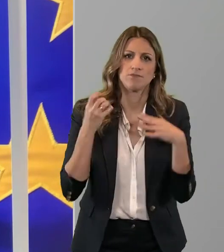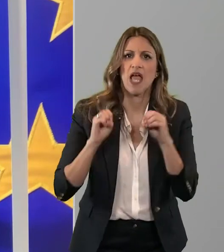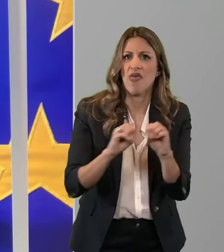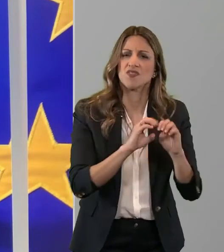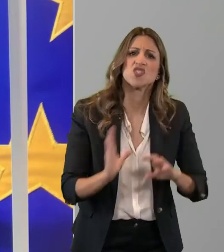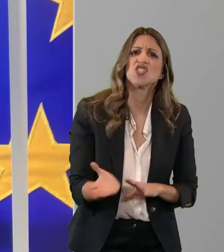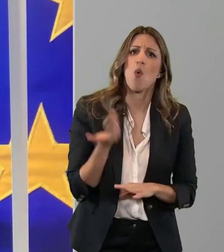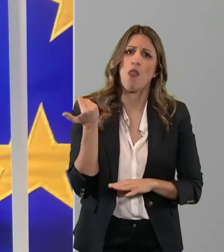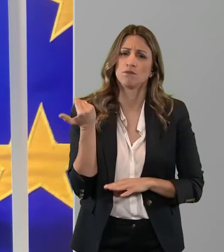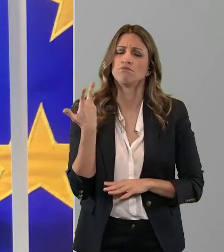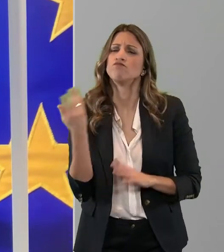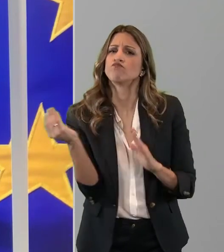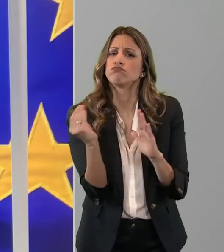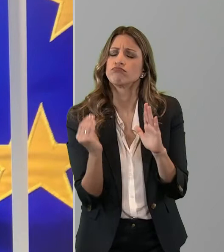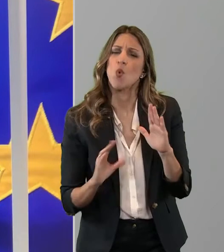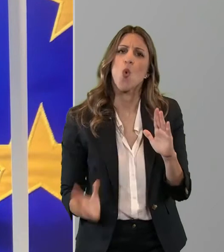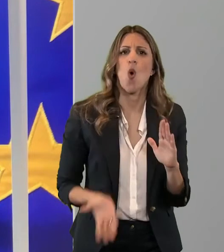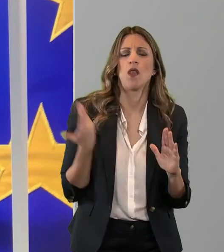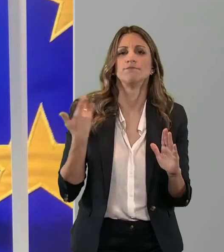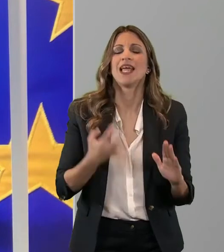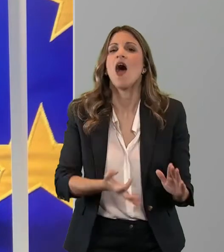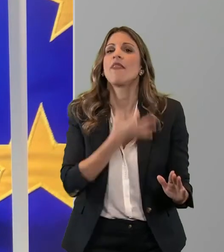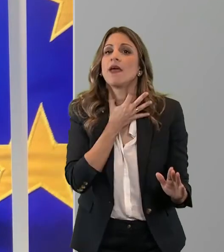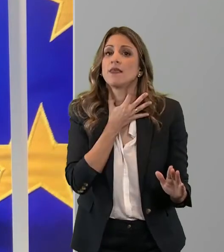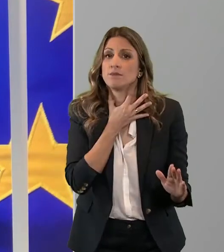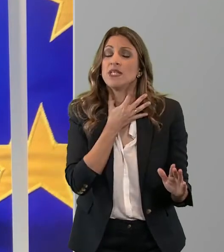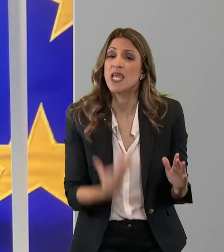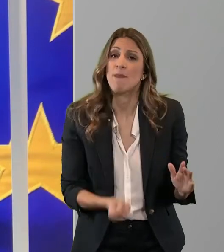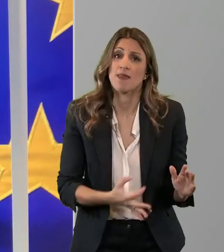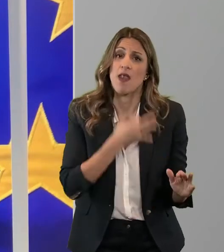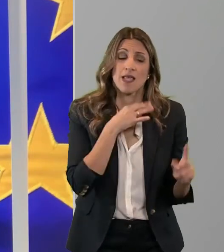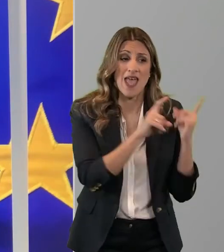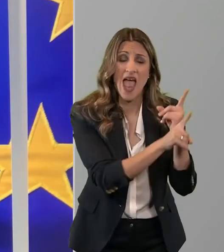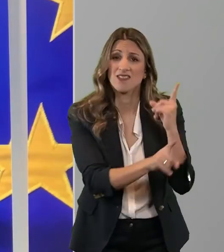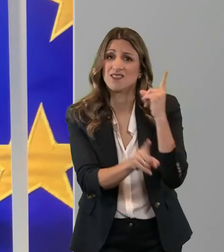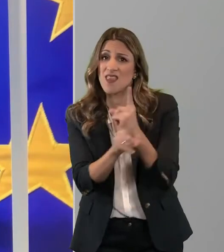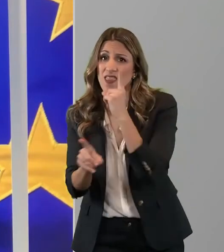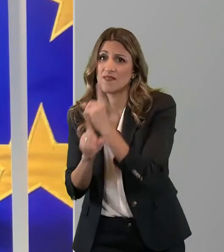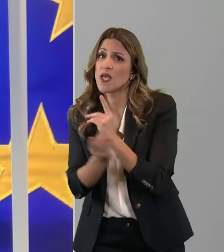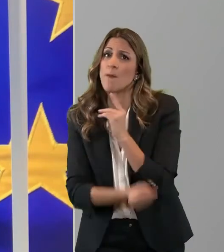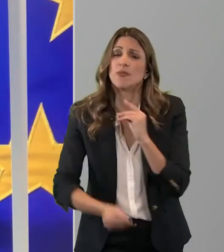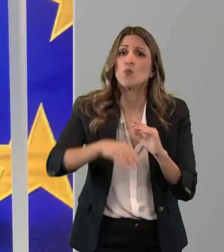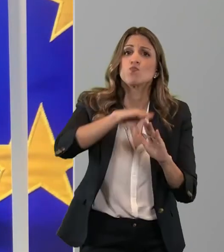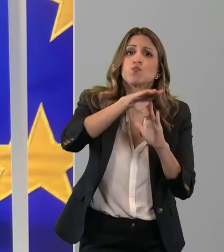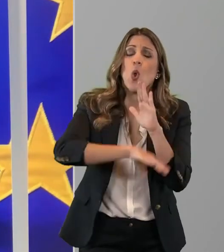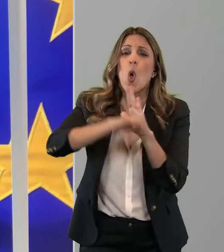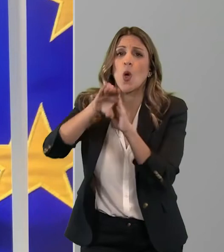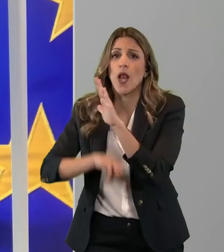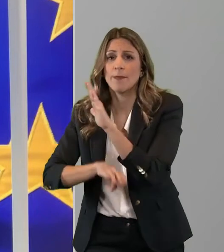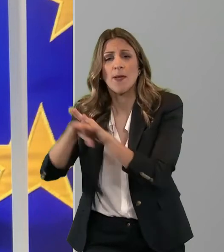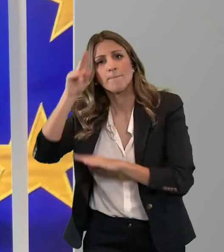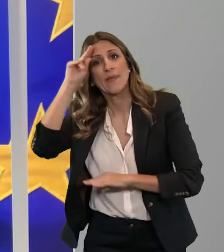εκπαίδευσης και να ενσωματώνουν την ανάγκη της εξειδίκευσης στα προγράμματα βασικών σπουδών.